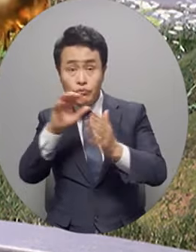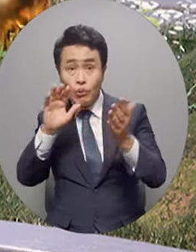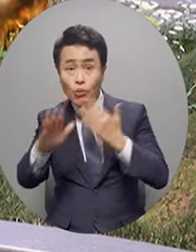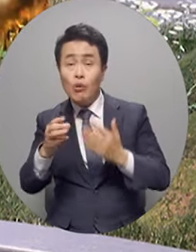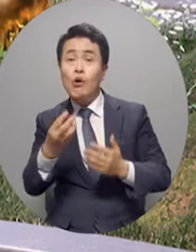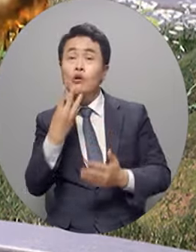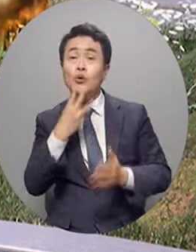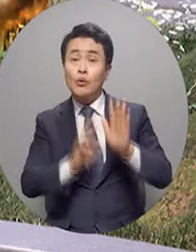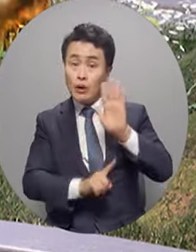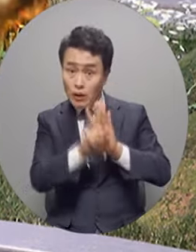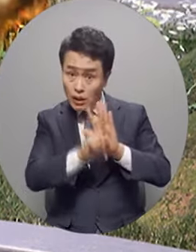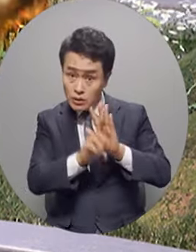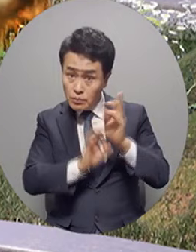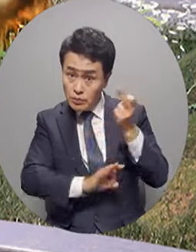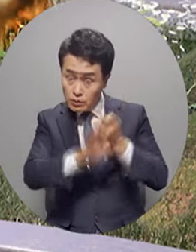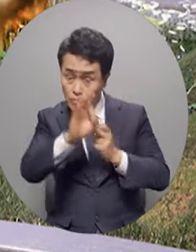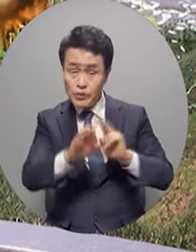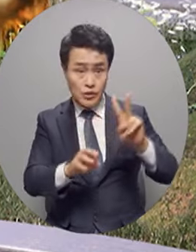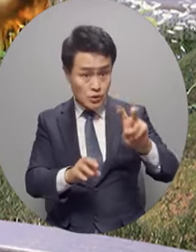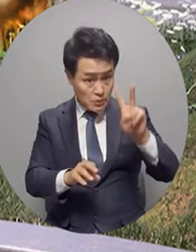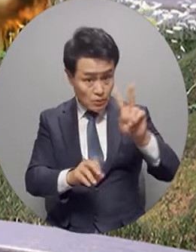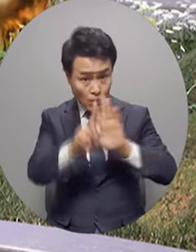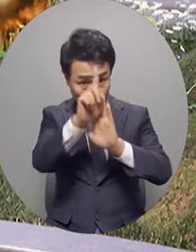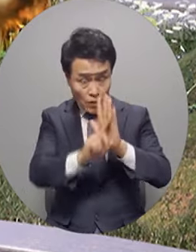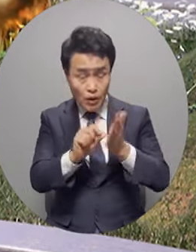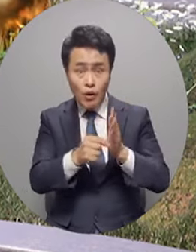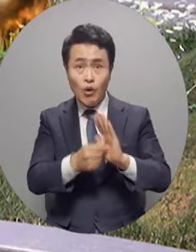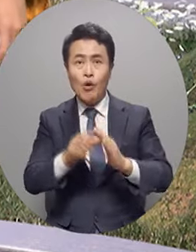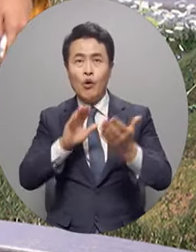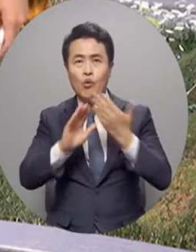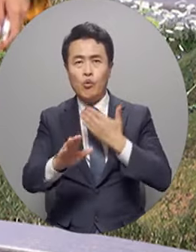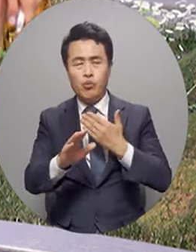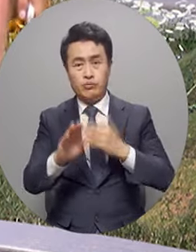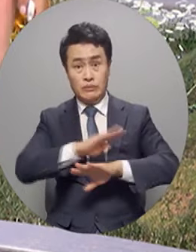아침 기온이 22도선까지 낮아지겠고요. 하지만